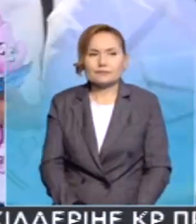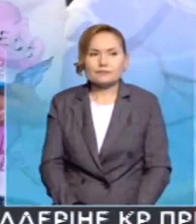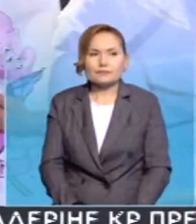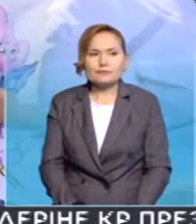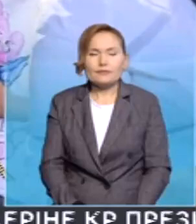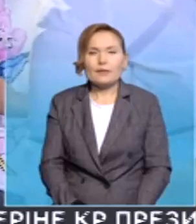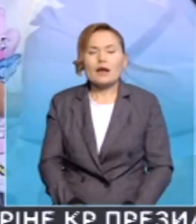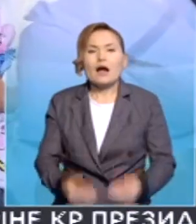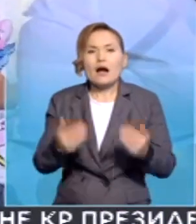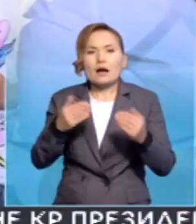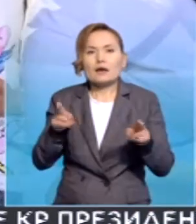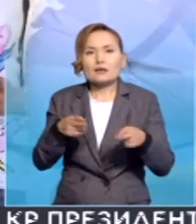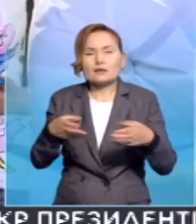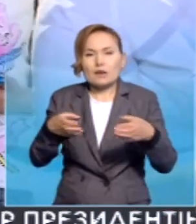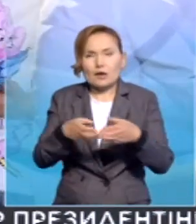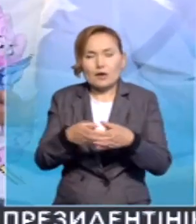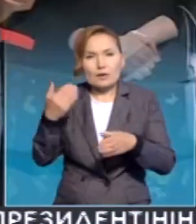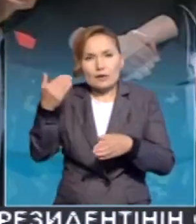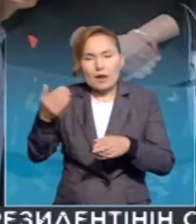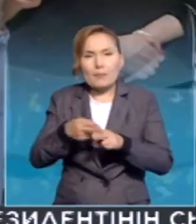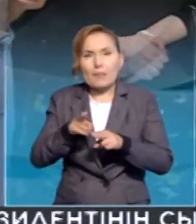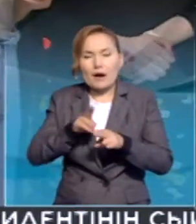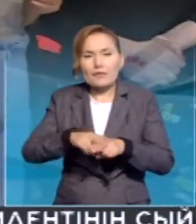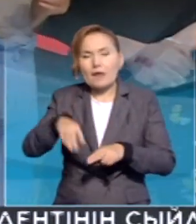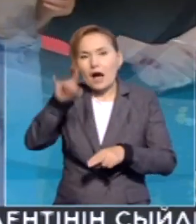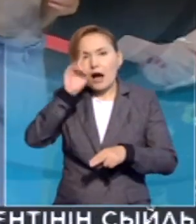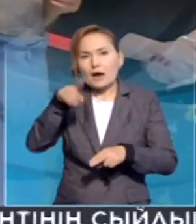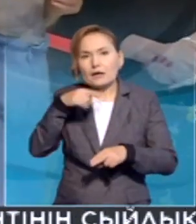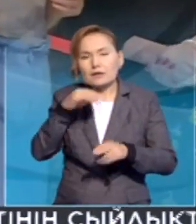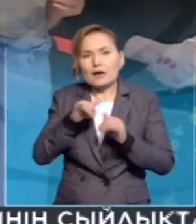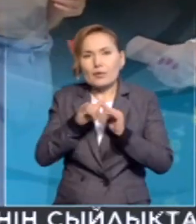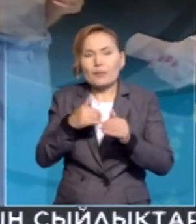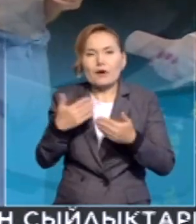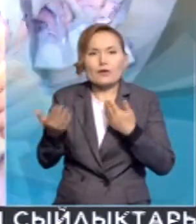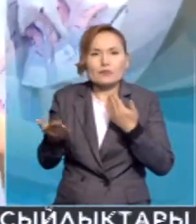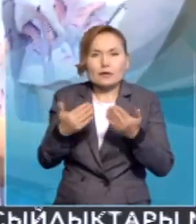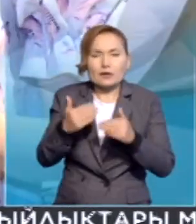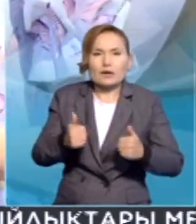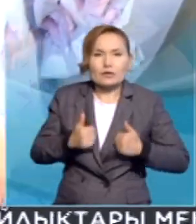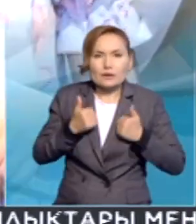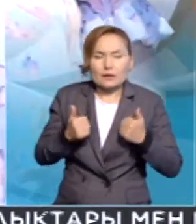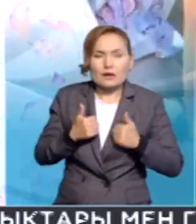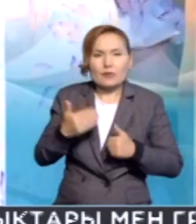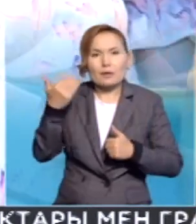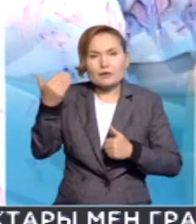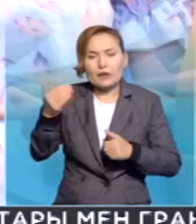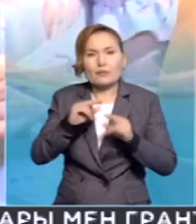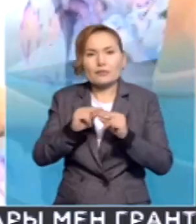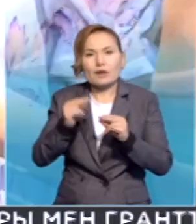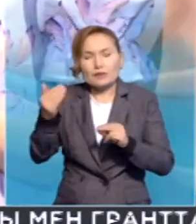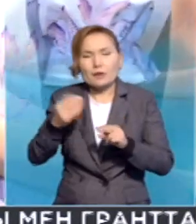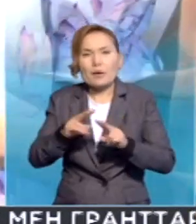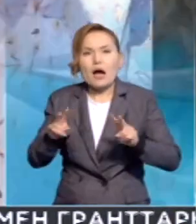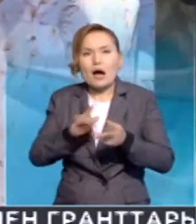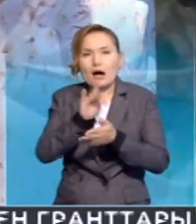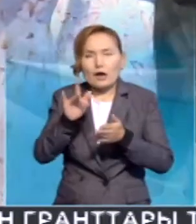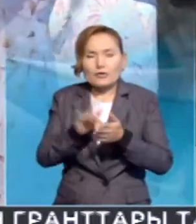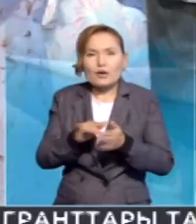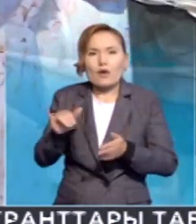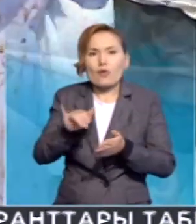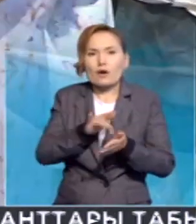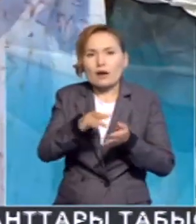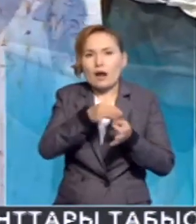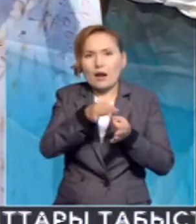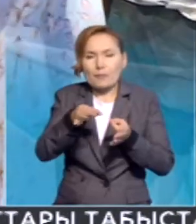Қазір клуб мүшелерінің басым бөлігі қоғамдық орындарда қазақ тілінде қарым-қатынас жасауға тырысады. Алексейдің ендігі мақсаты Нұр-Сұлтан, Орал, Тараз